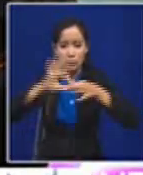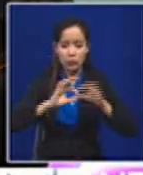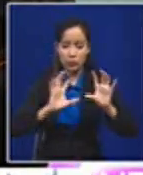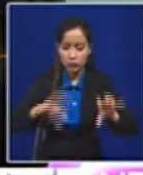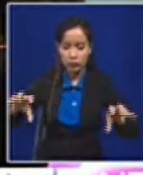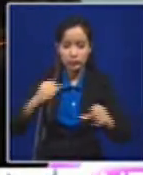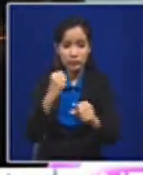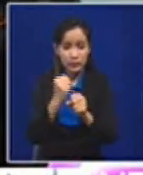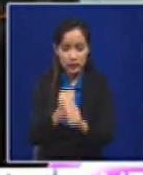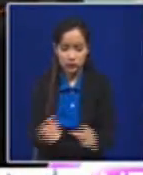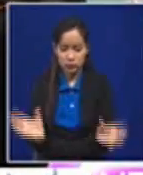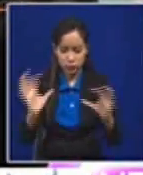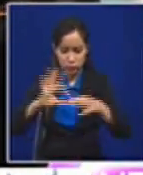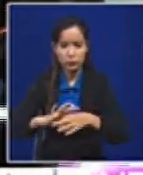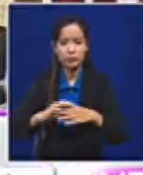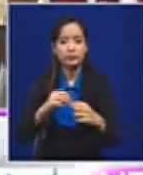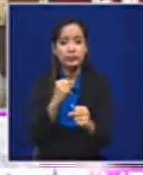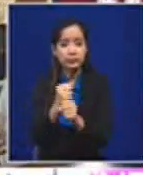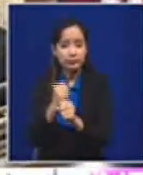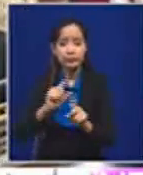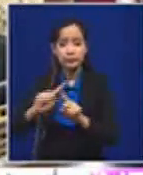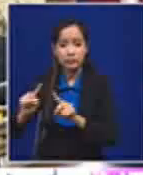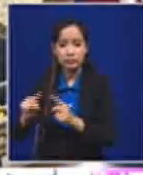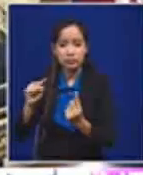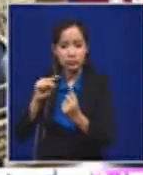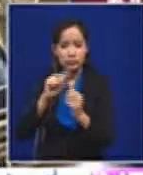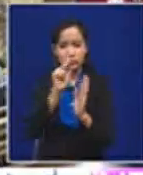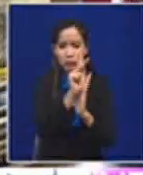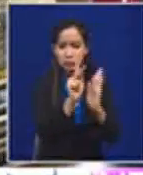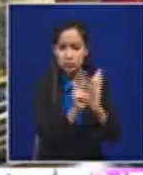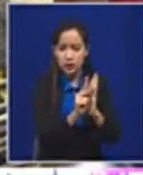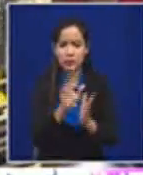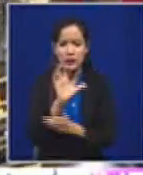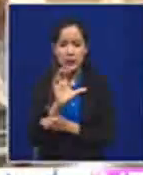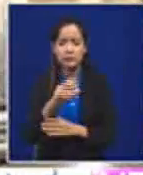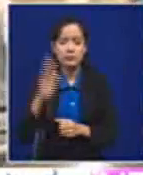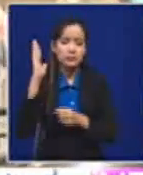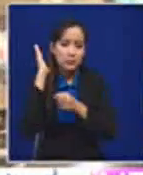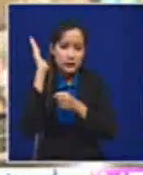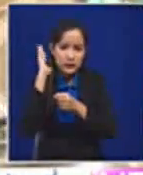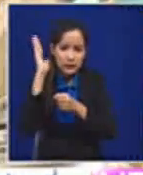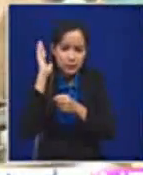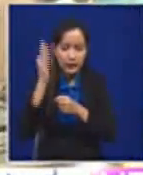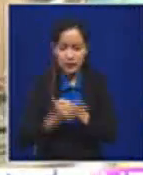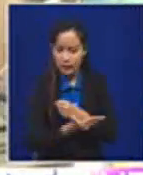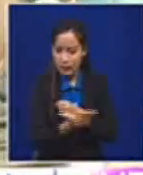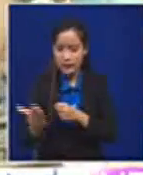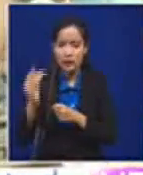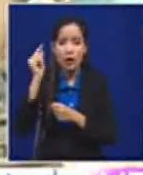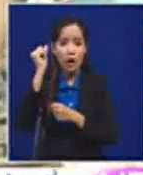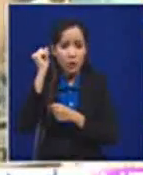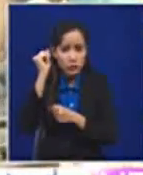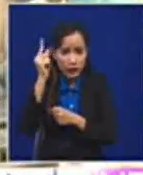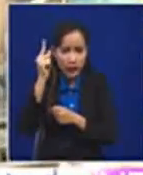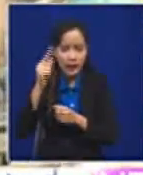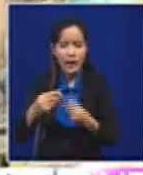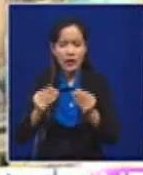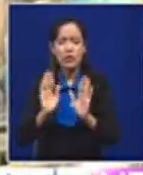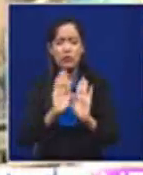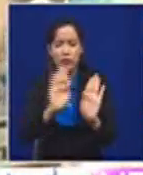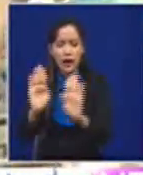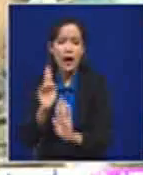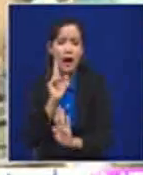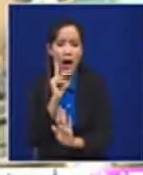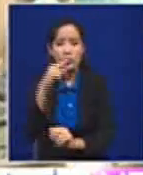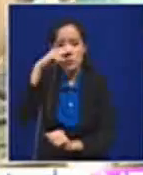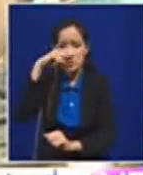างๆในการบังคับใช้กฎหมายโดยต้องประชาสัมพันธ์สร้างความเข้าใจและขอให้สื่อของประเทศไทยร่วมประชาสัมพันธ์